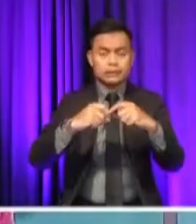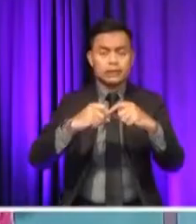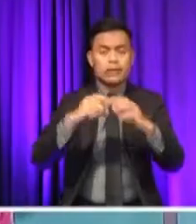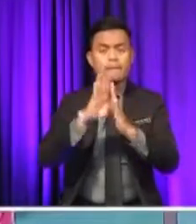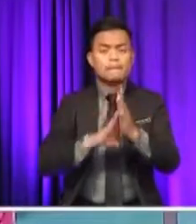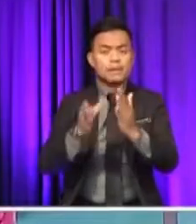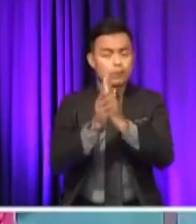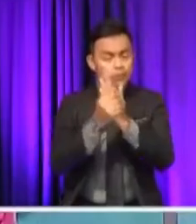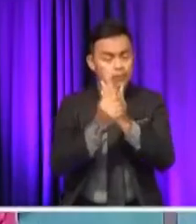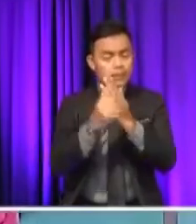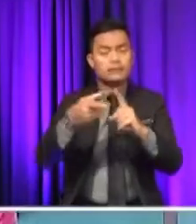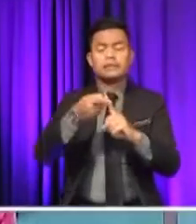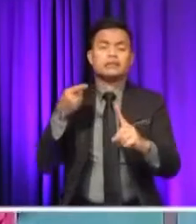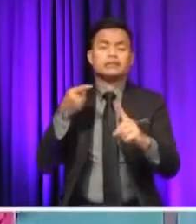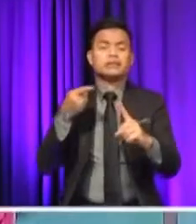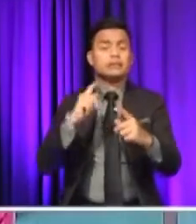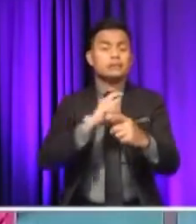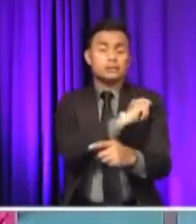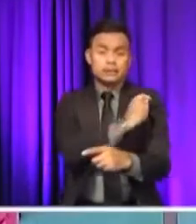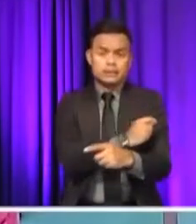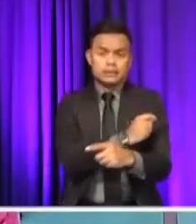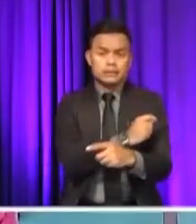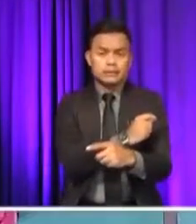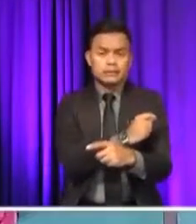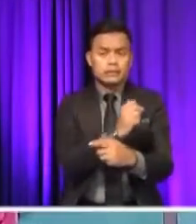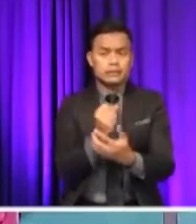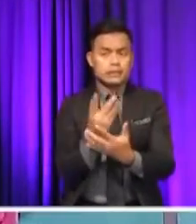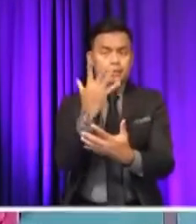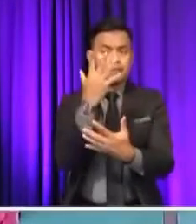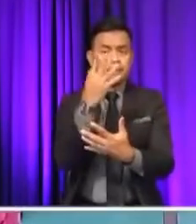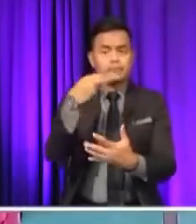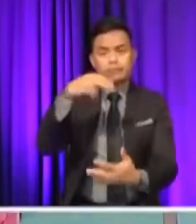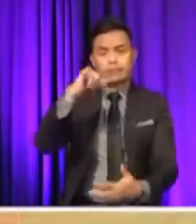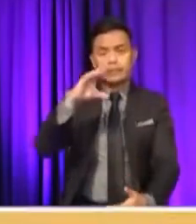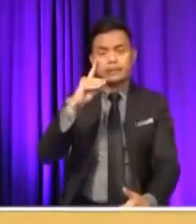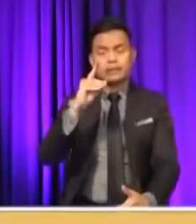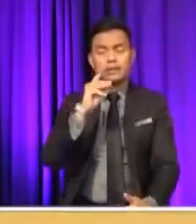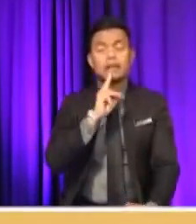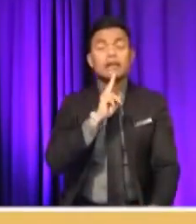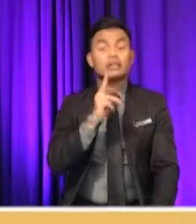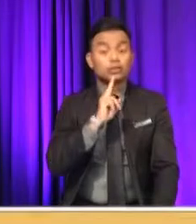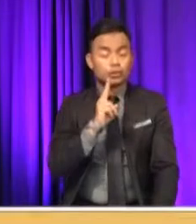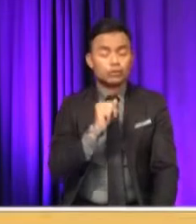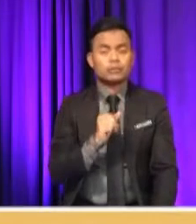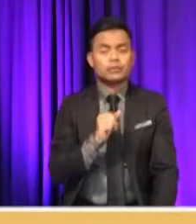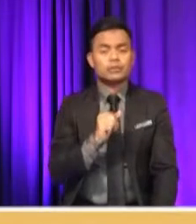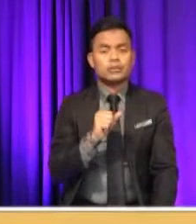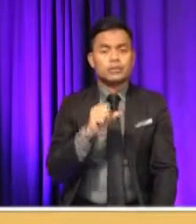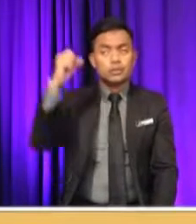yang dihasilkan daripada tenaga sama ada tenaga steam, hidro, angin, solar, gas dan sebagainya.